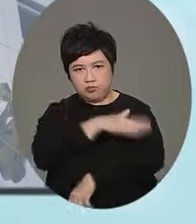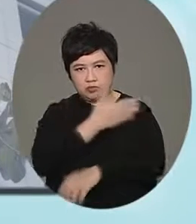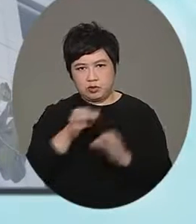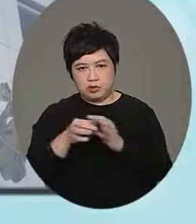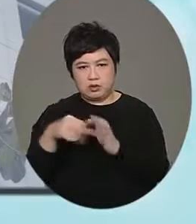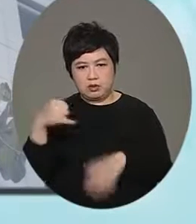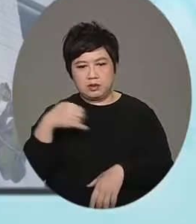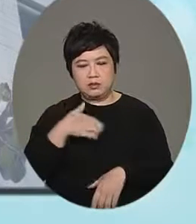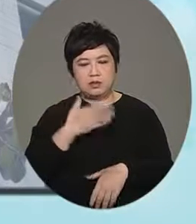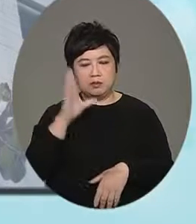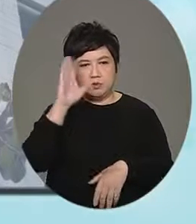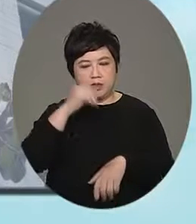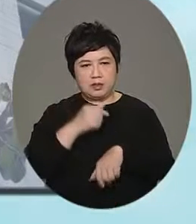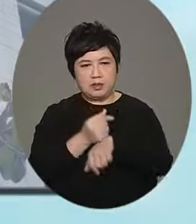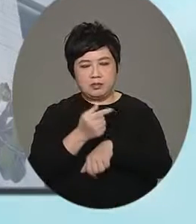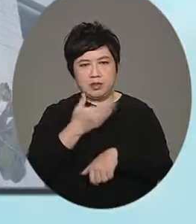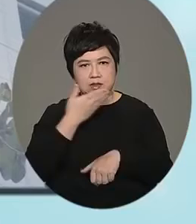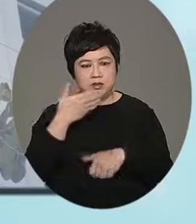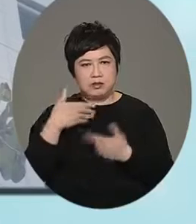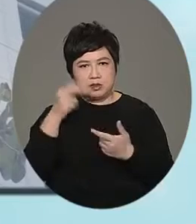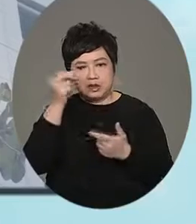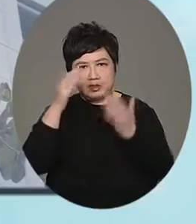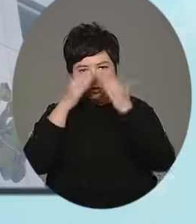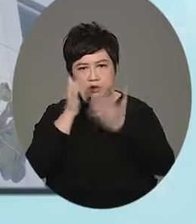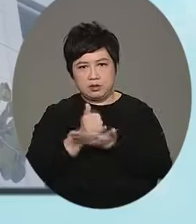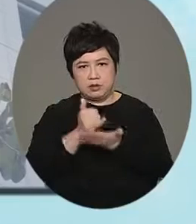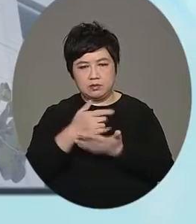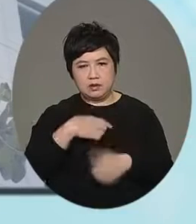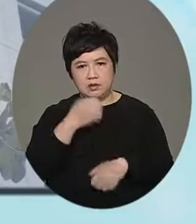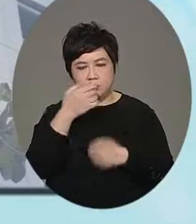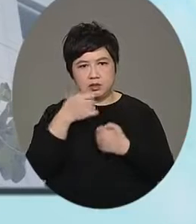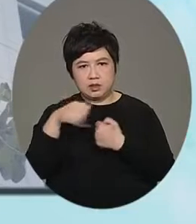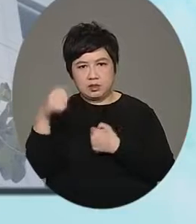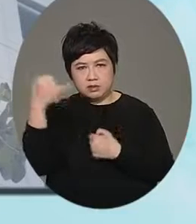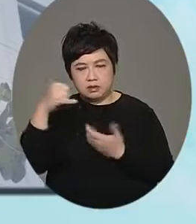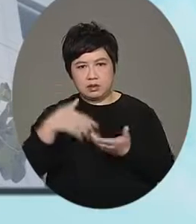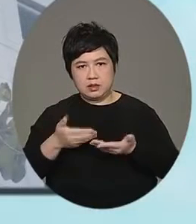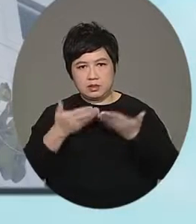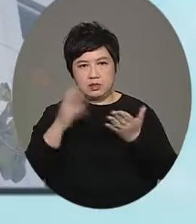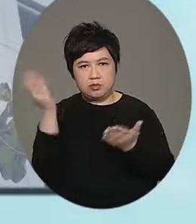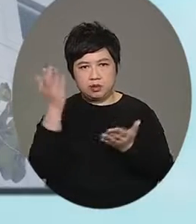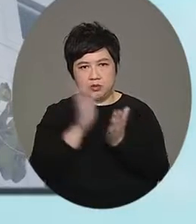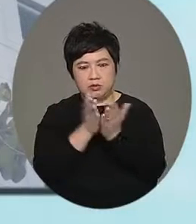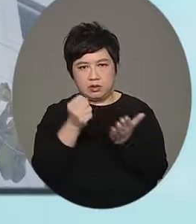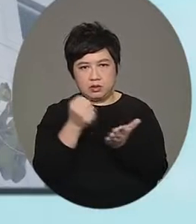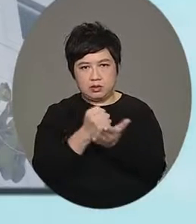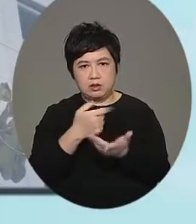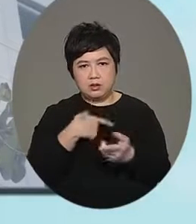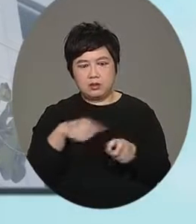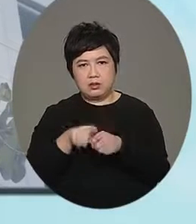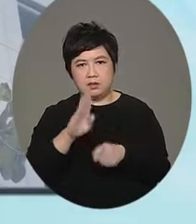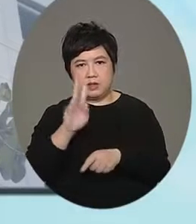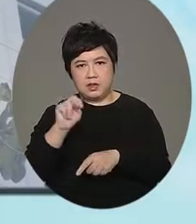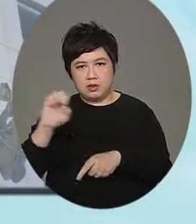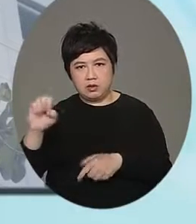晚7-7的宵禁令，亦都不得離港，要交出旅遊證件和英國國民海外護照 BNO，